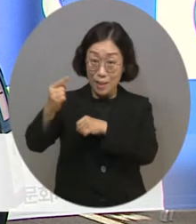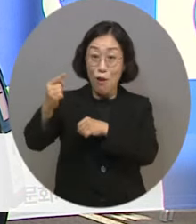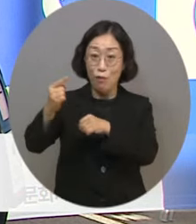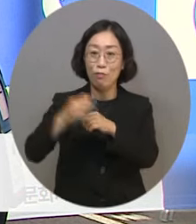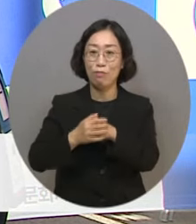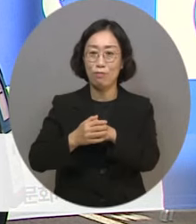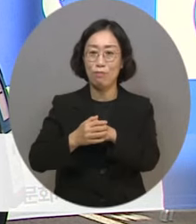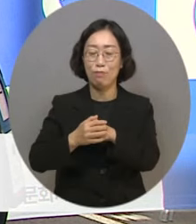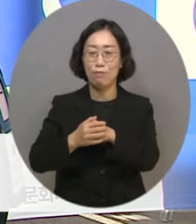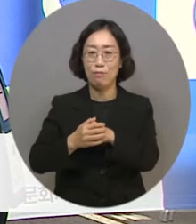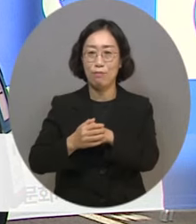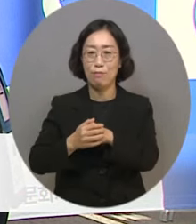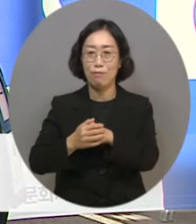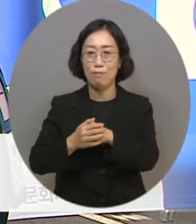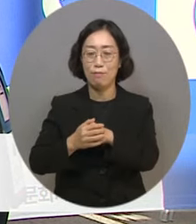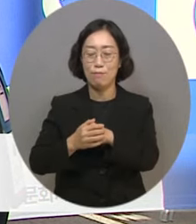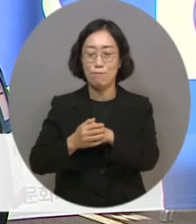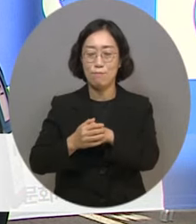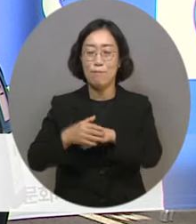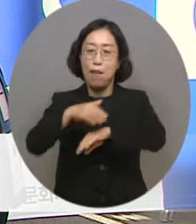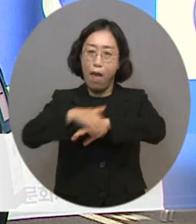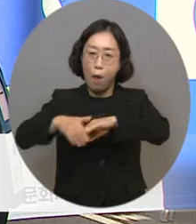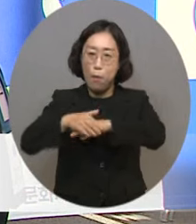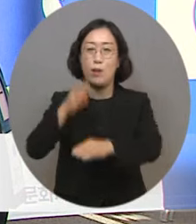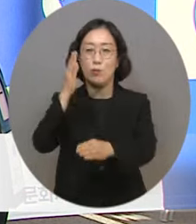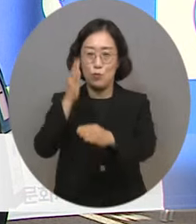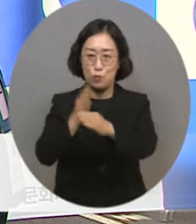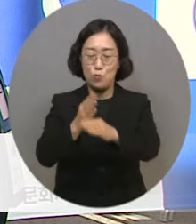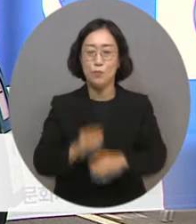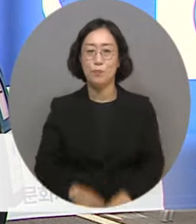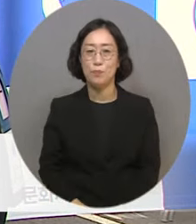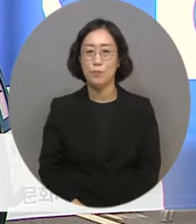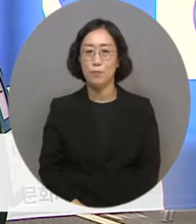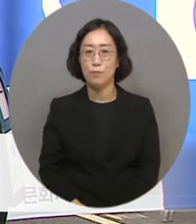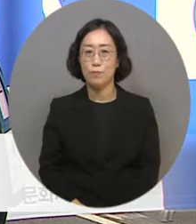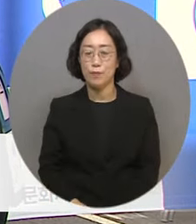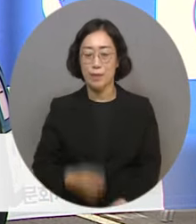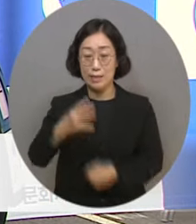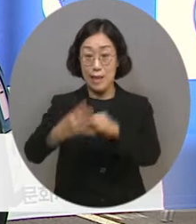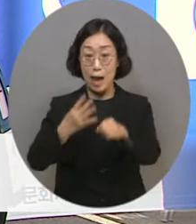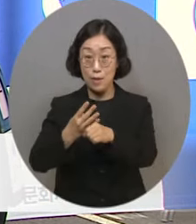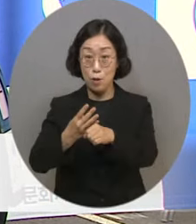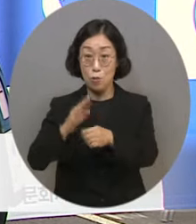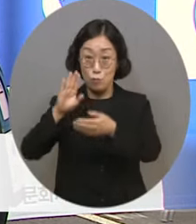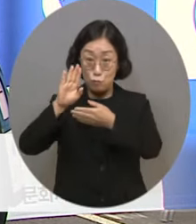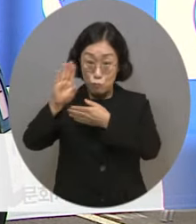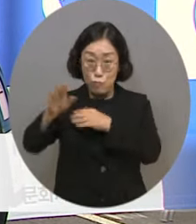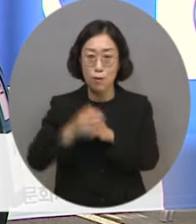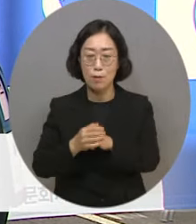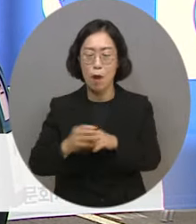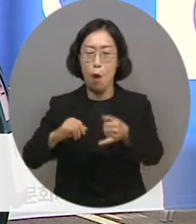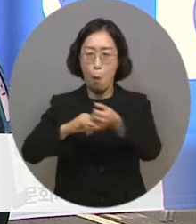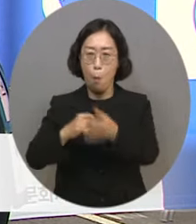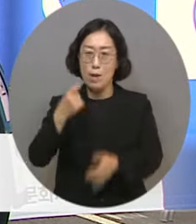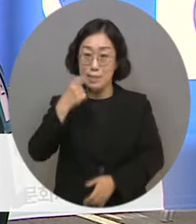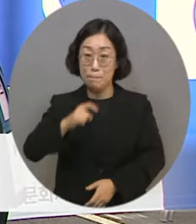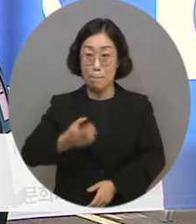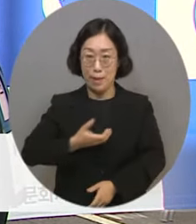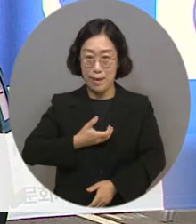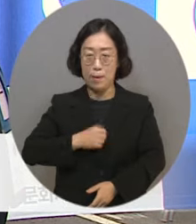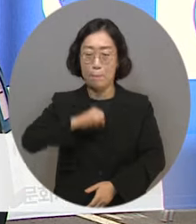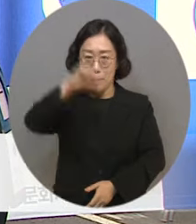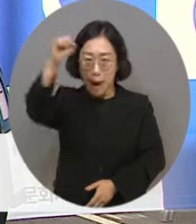내년에 그때 하려고 준비하고 계획하고 있습니다. 4년 뒤에는 반드시